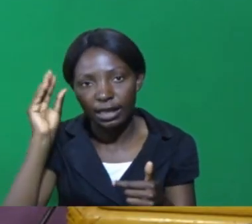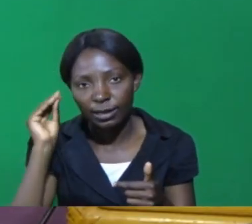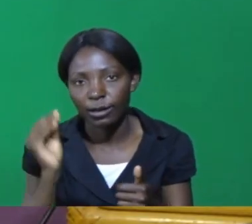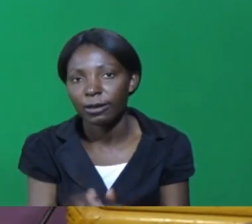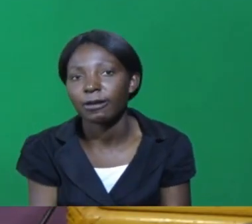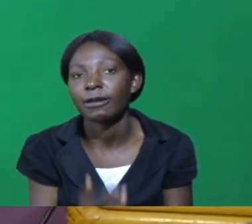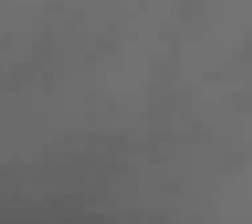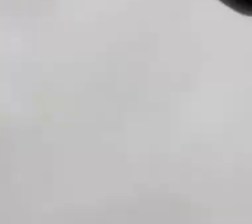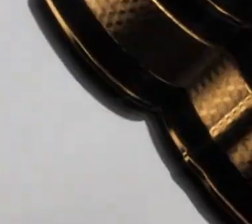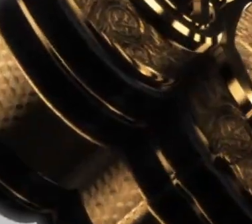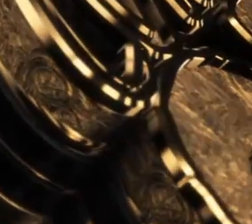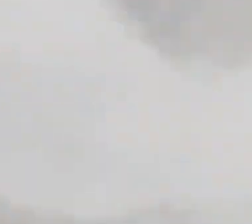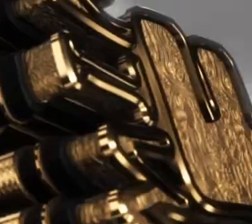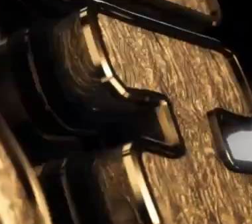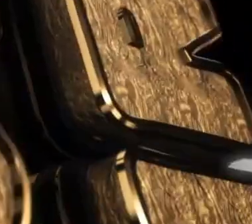kutenda.